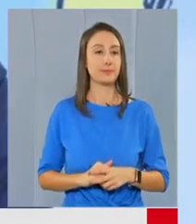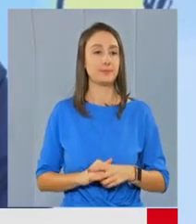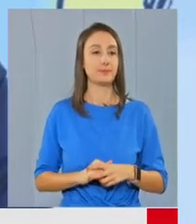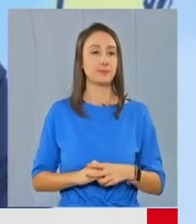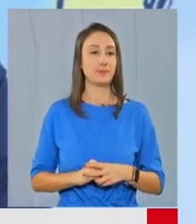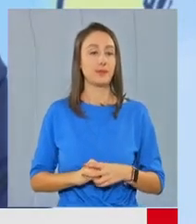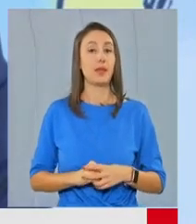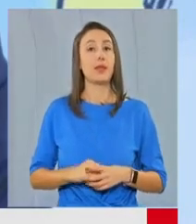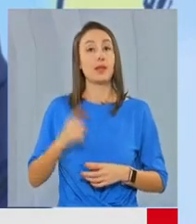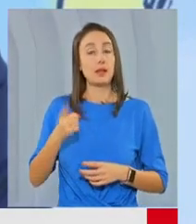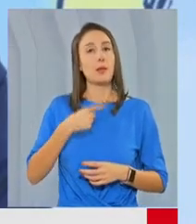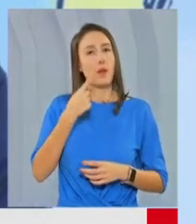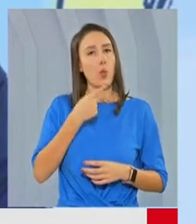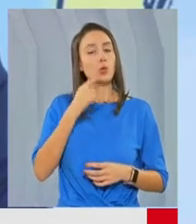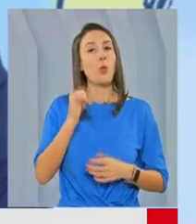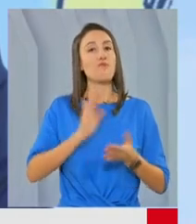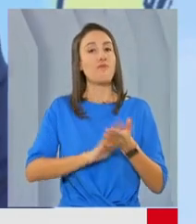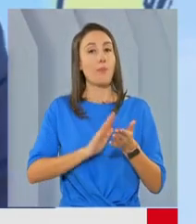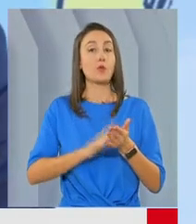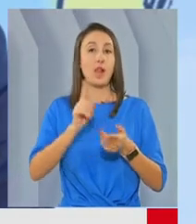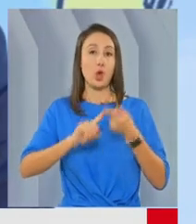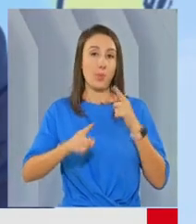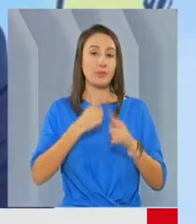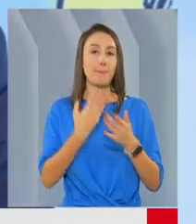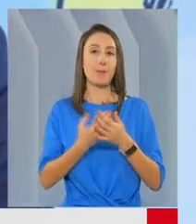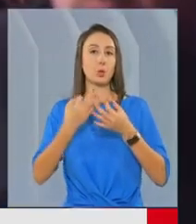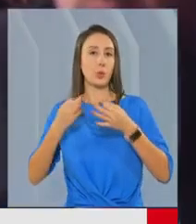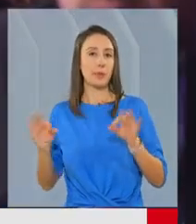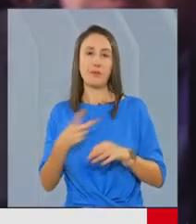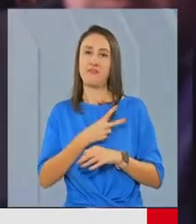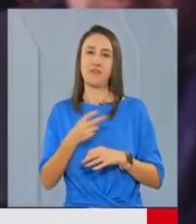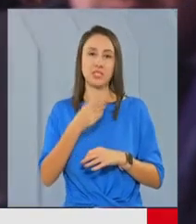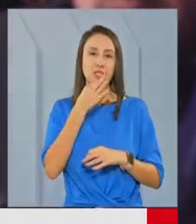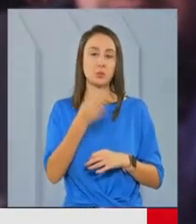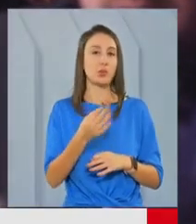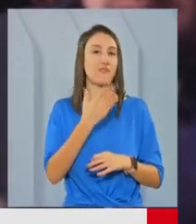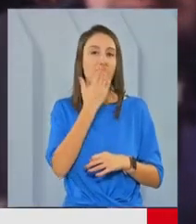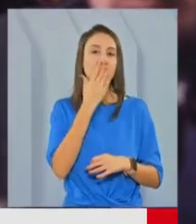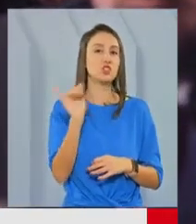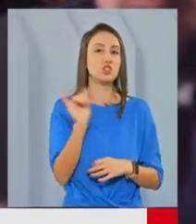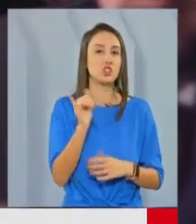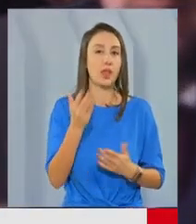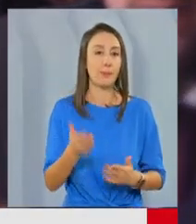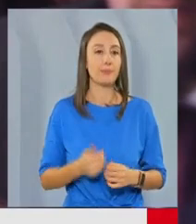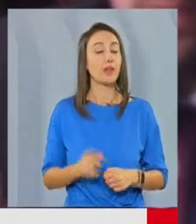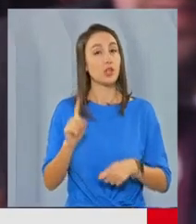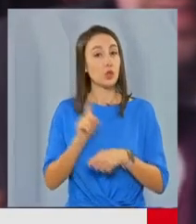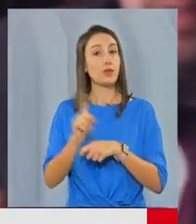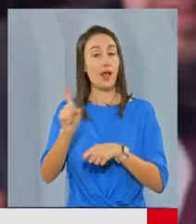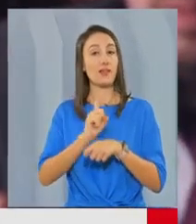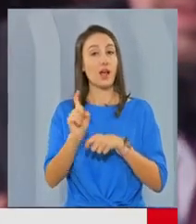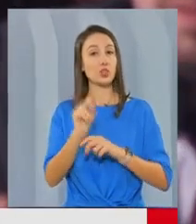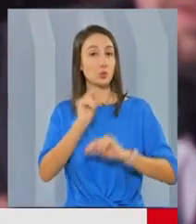rând George Simion s a mai lăudat și cu faptul că el luptă pentru libertate fără însă să spună și față de cine și tot el a atacat